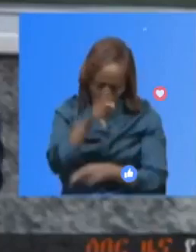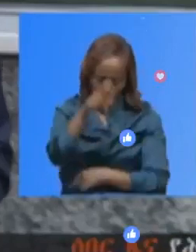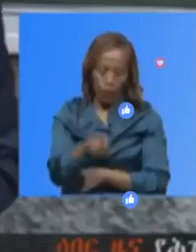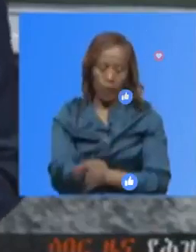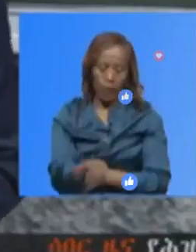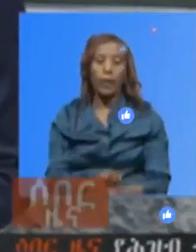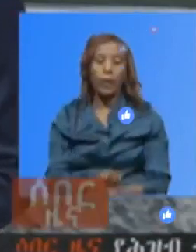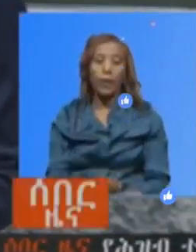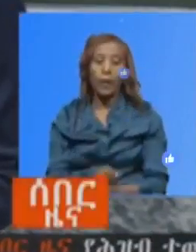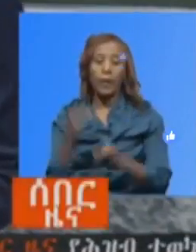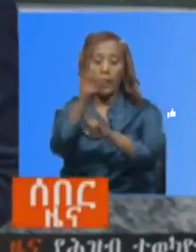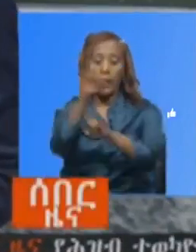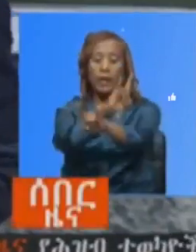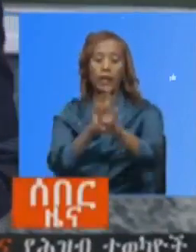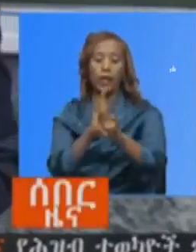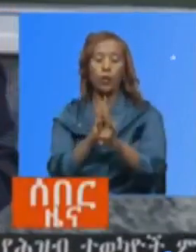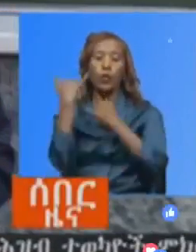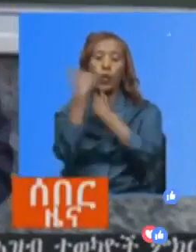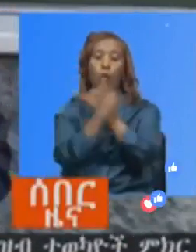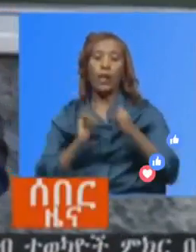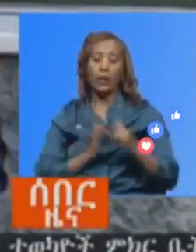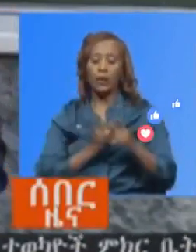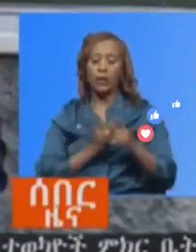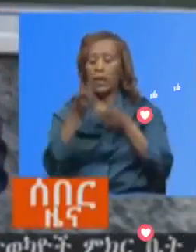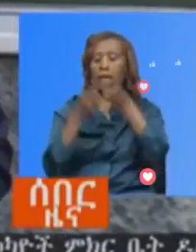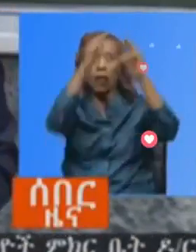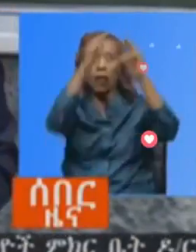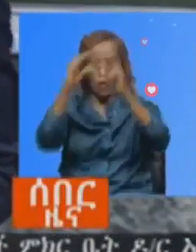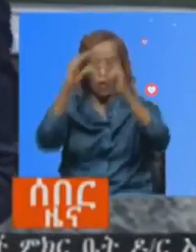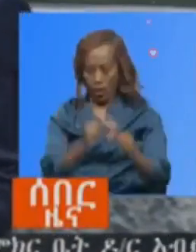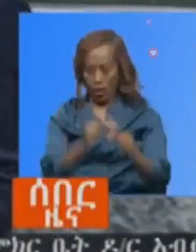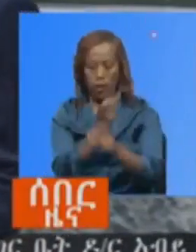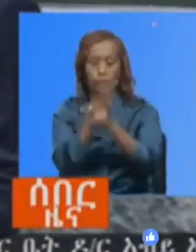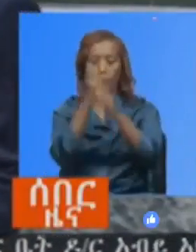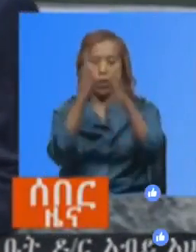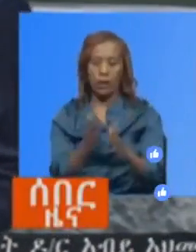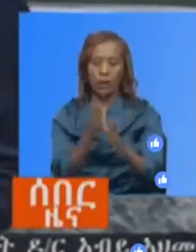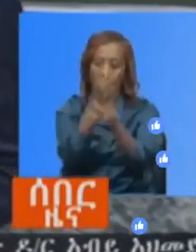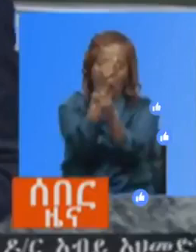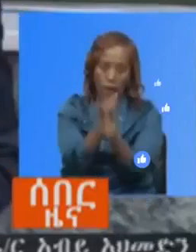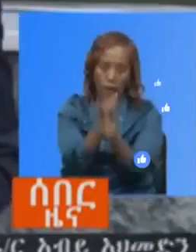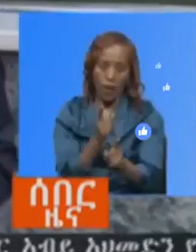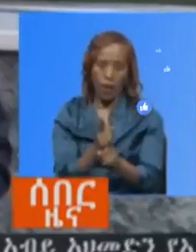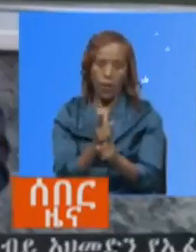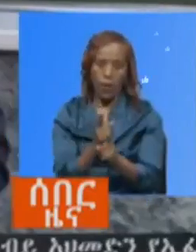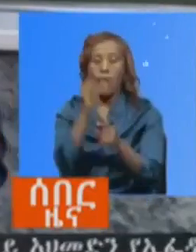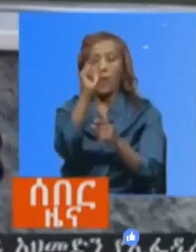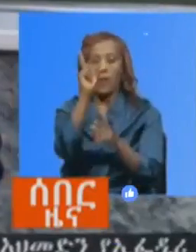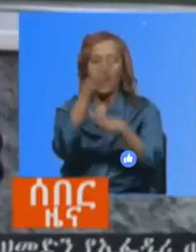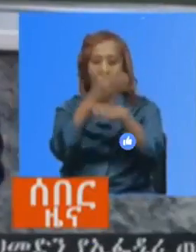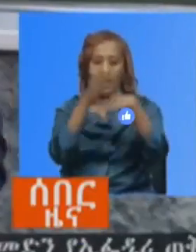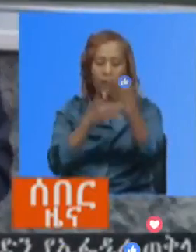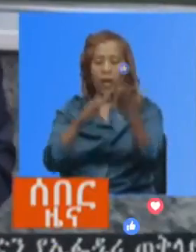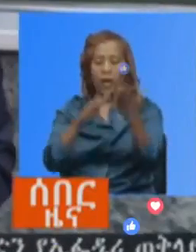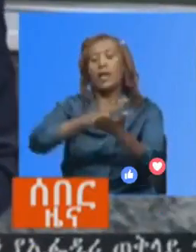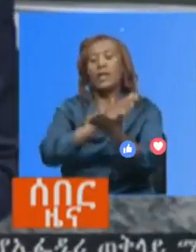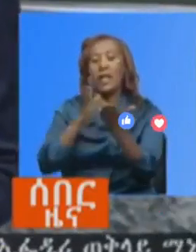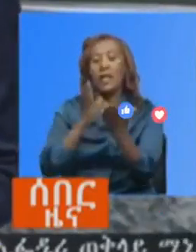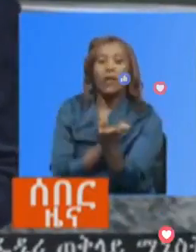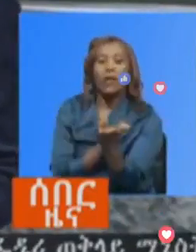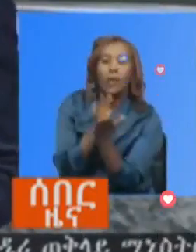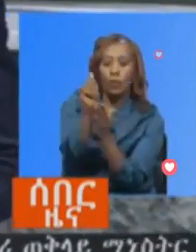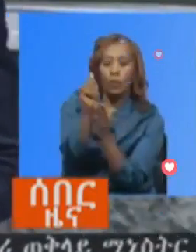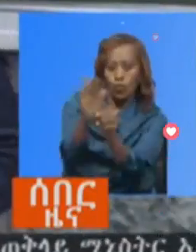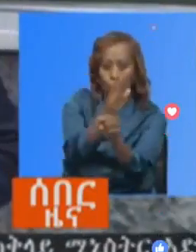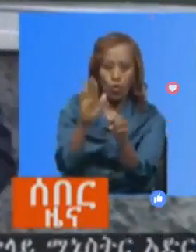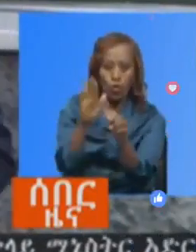ይገባል። የዜጎች በሀገራቸው የአስተዳደር መዋቅር በዴሞክራሲያዊ አግባብ በየደረጃው የመሳተፍ መብትም ሙሉ